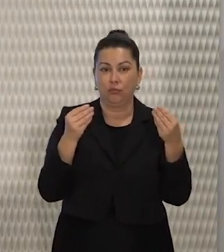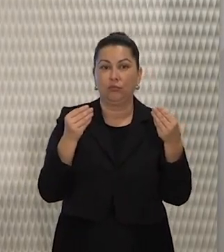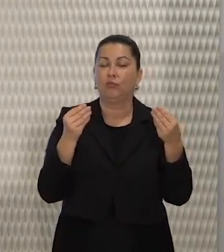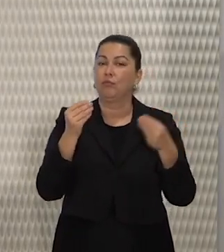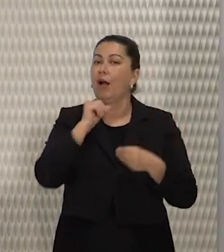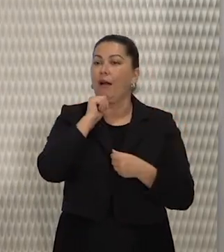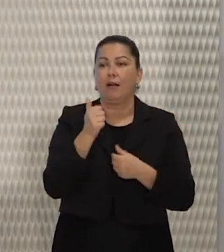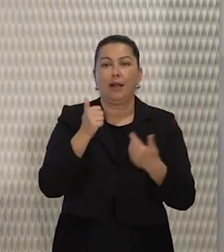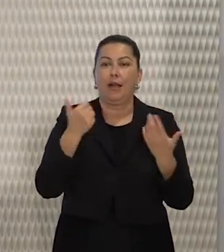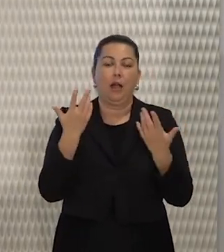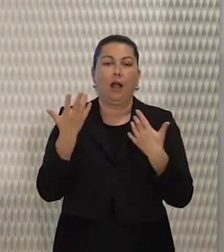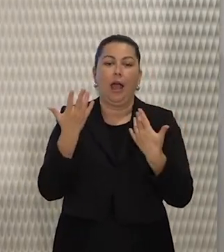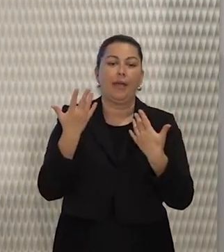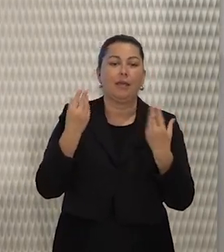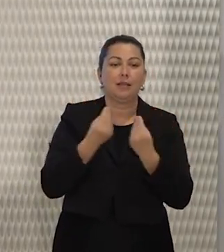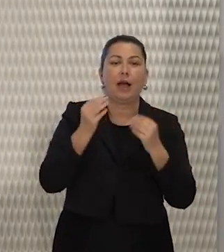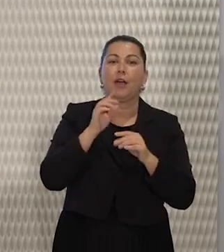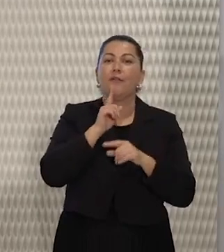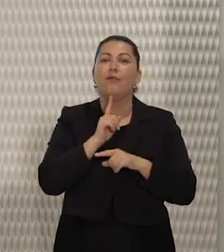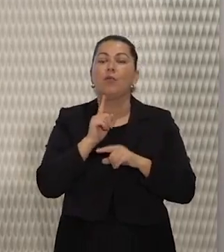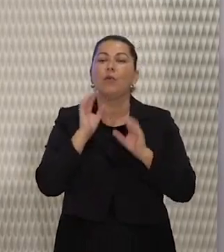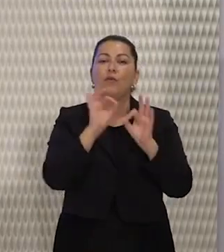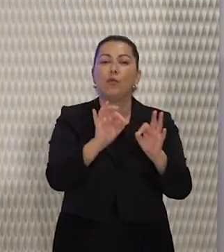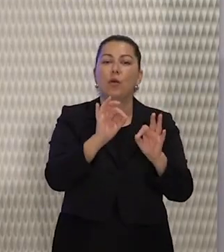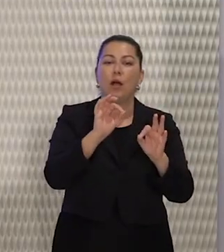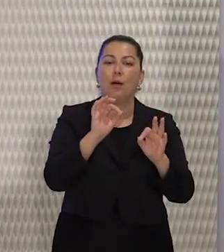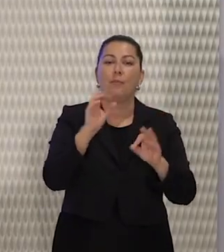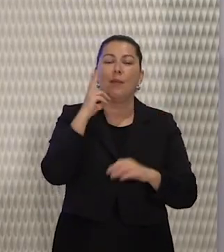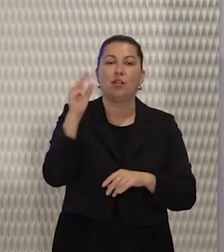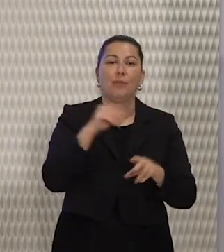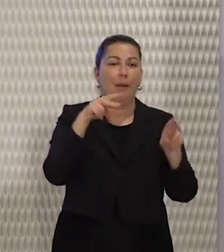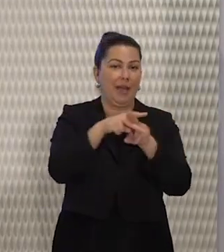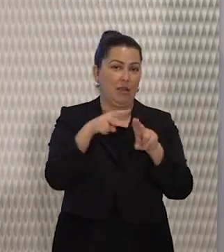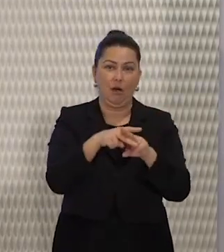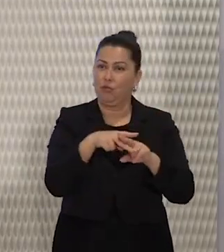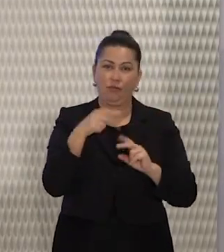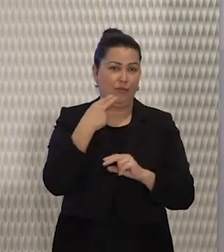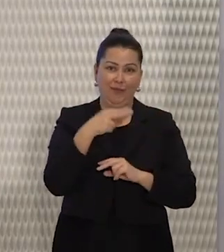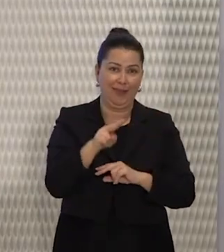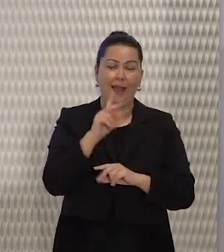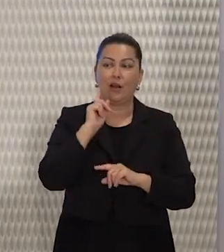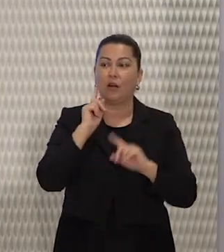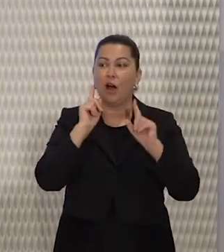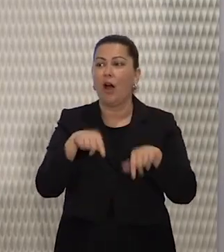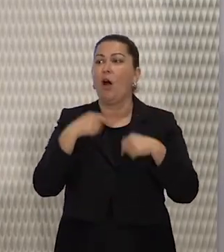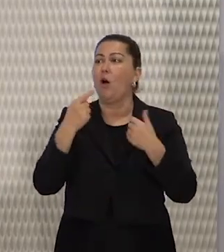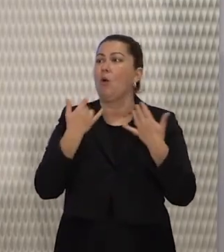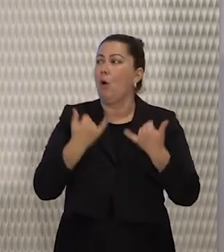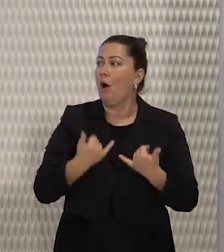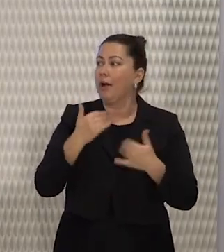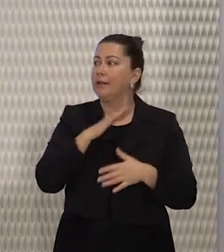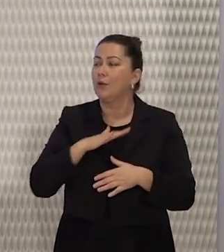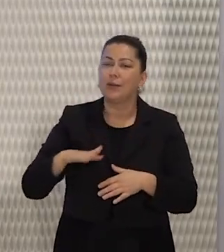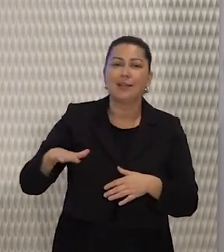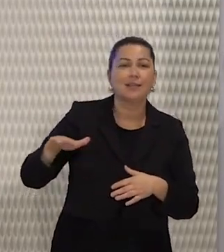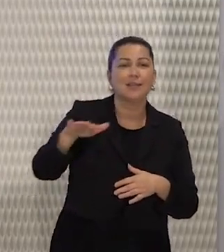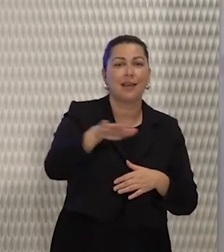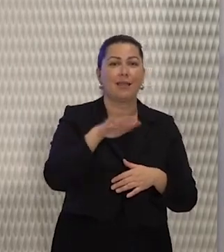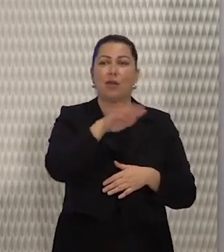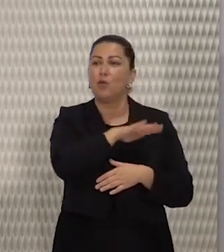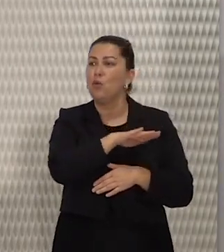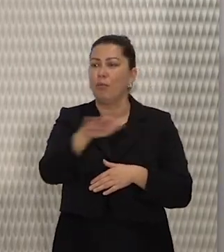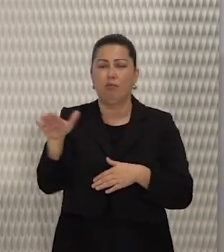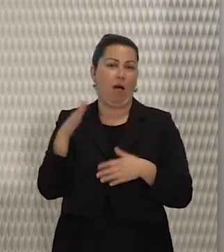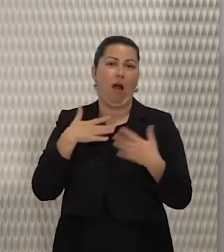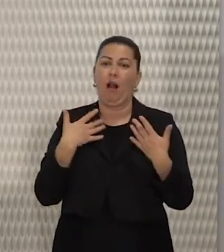nicht eine Sache, die nur für Menschen mit Behinderung entwickelt wurde, sondern heute beinahe in jedem und in jeder Hand